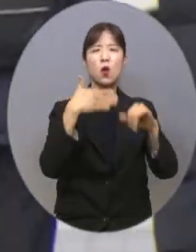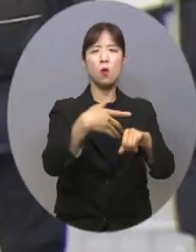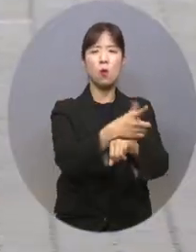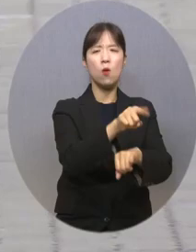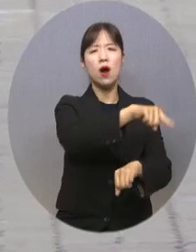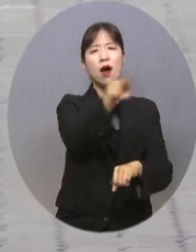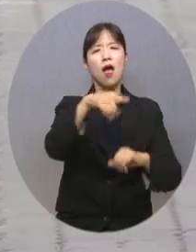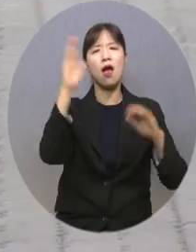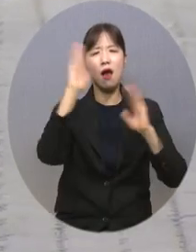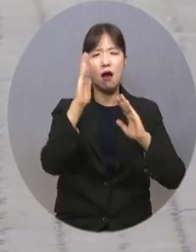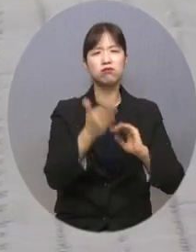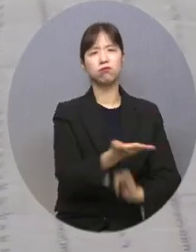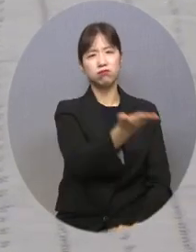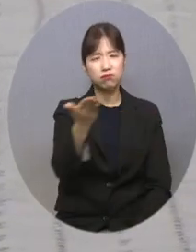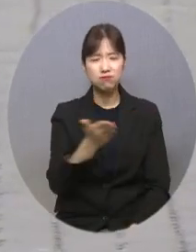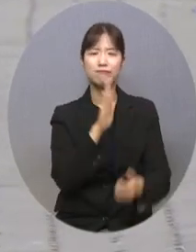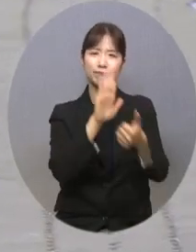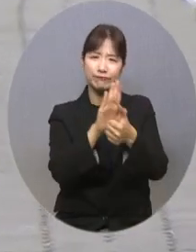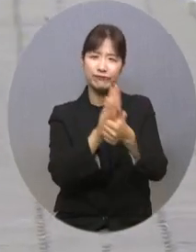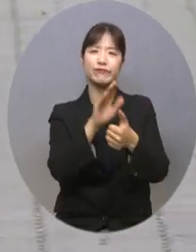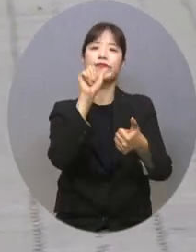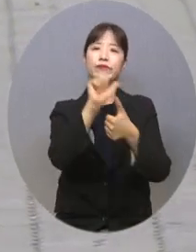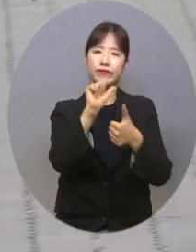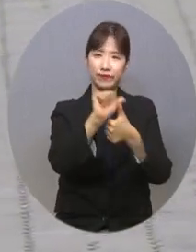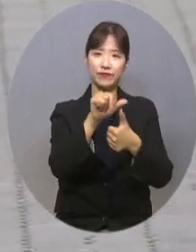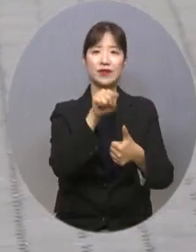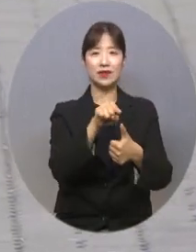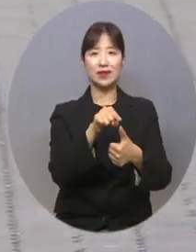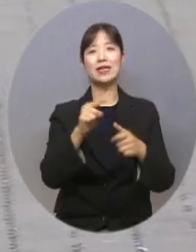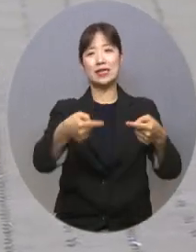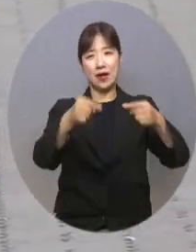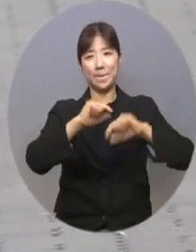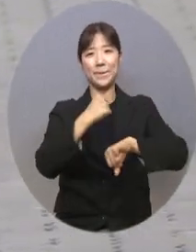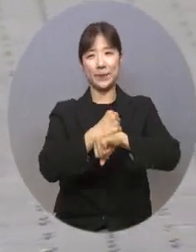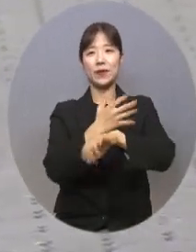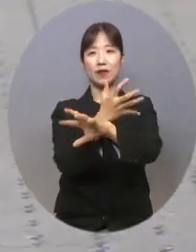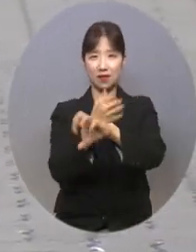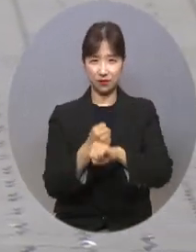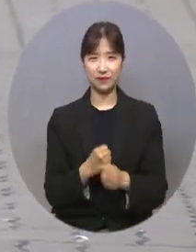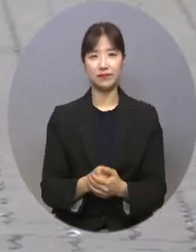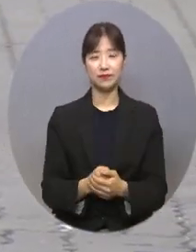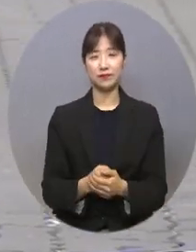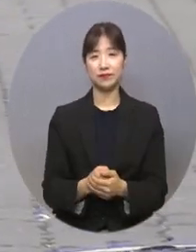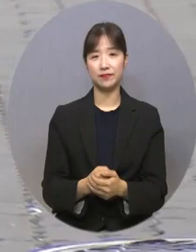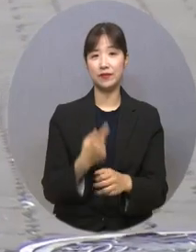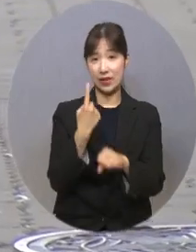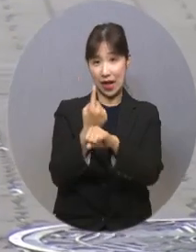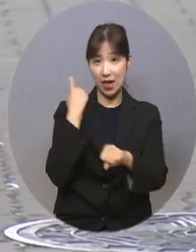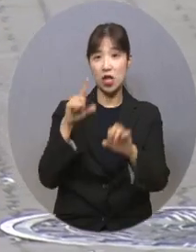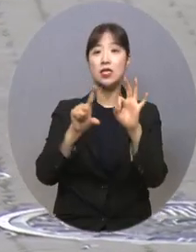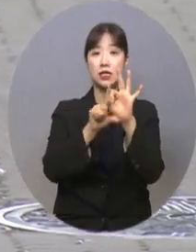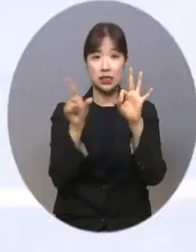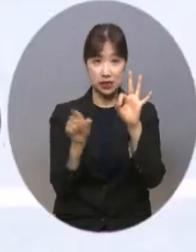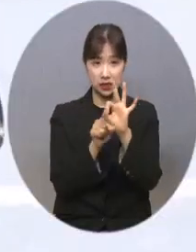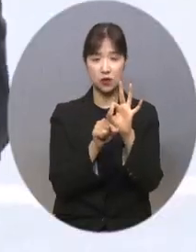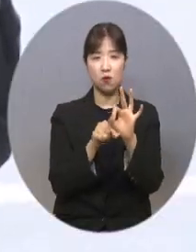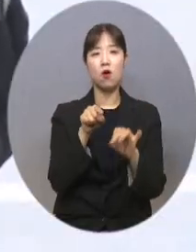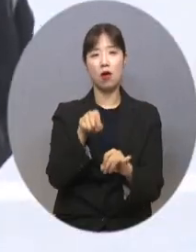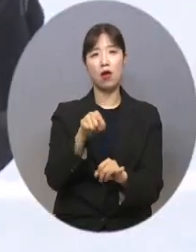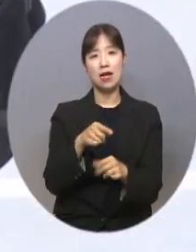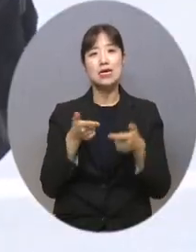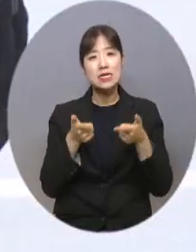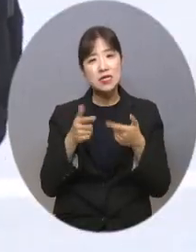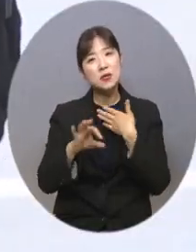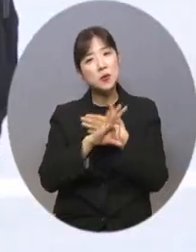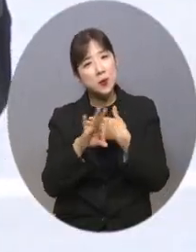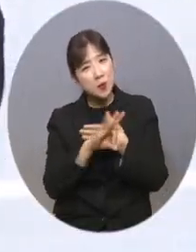에 참여할 수 있게 하는 업무협약을 맺었습니다 두 기관은 지나는 10월 퇴직 교사 멘토링 을 시범 운영